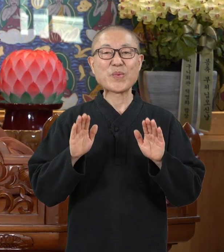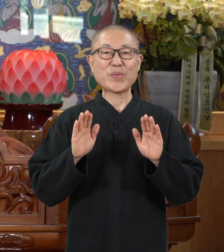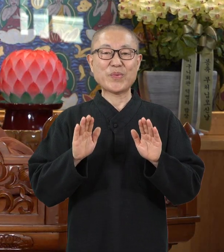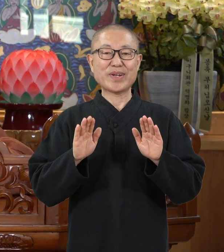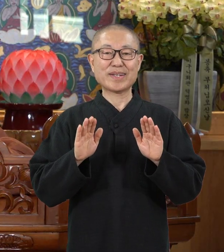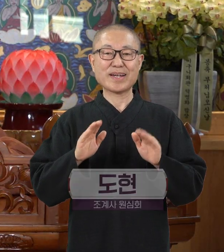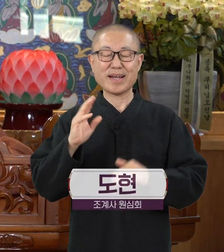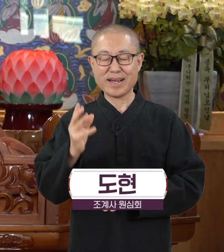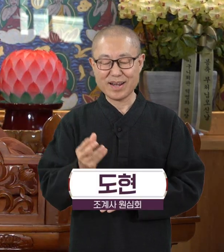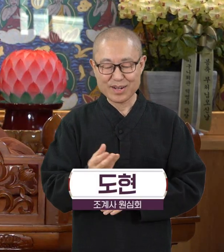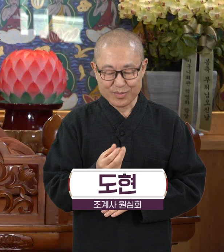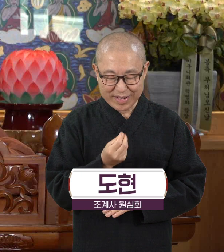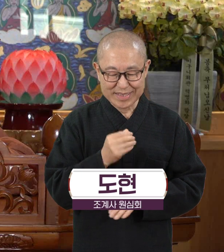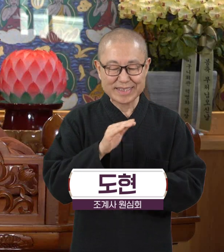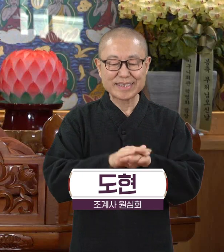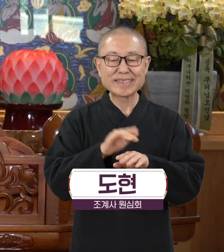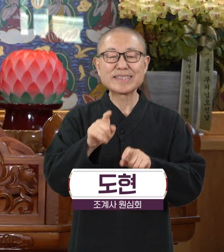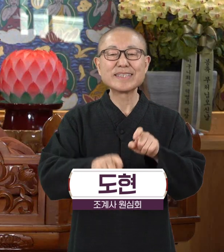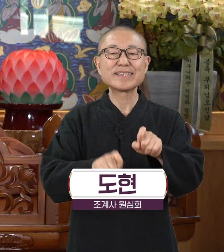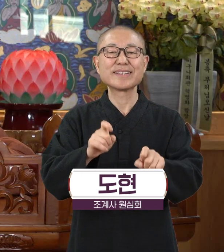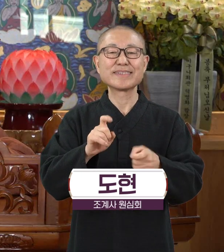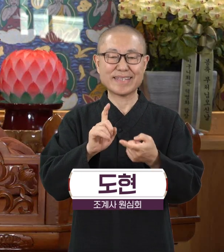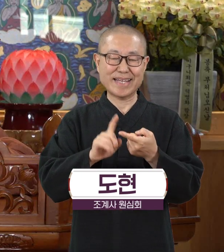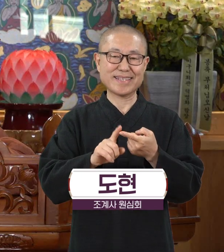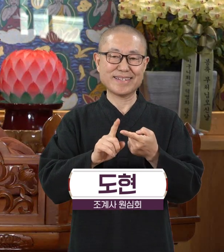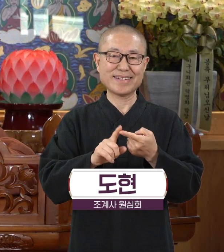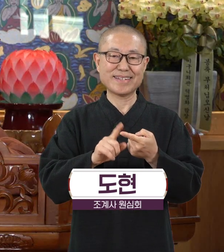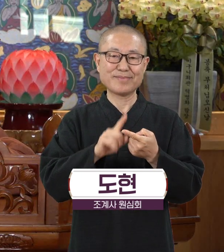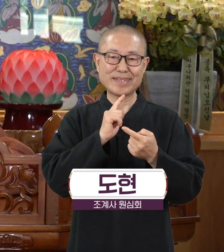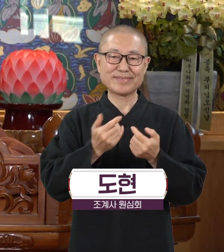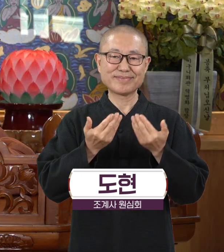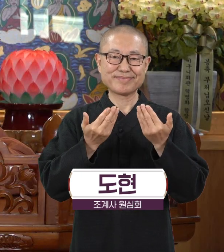오늘은 거룩한 실천.